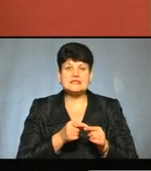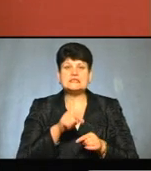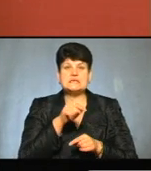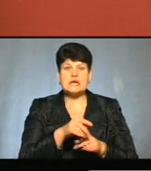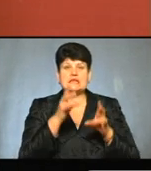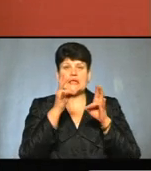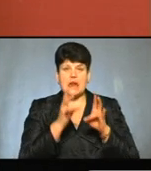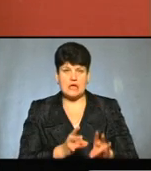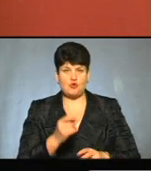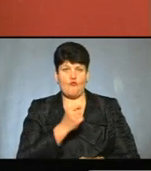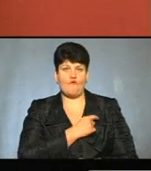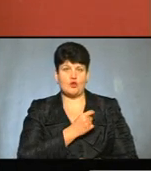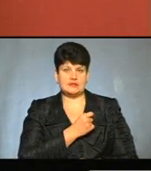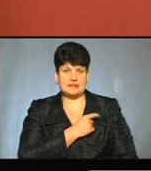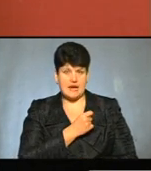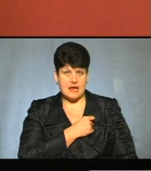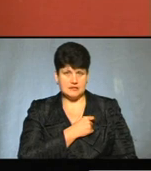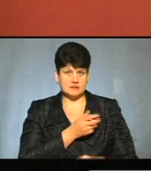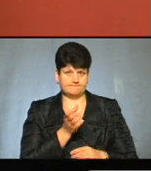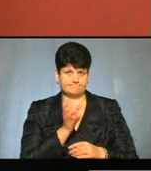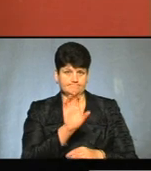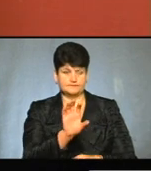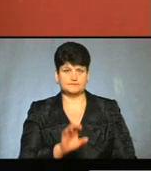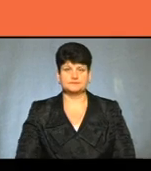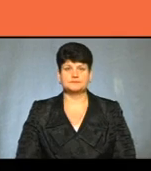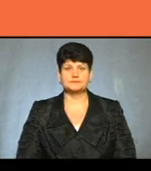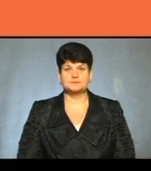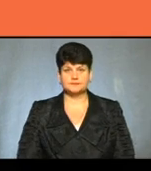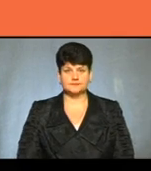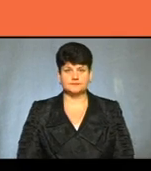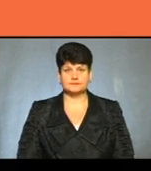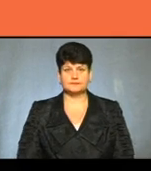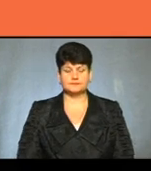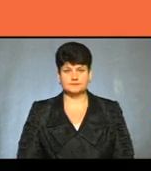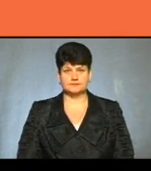цією трагедією в Одесі, з нашого сюжету журналістів.